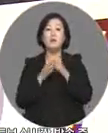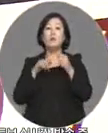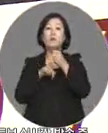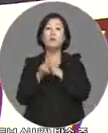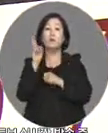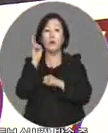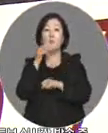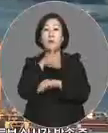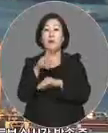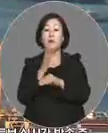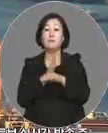있습니다